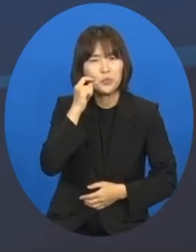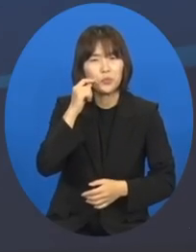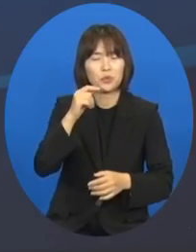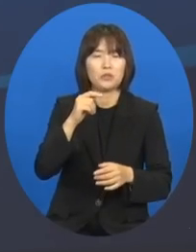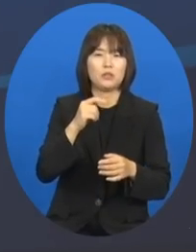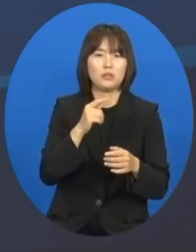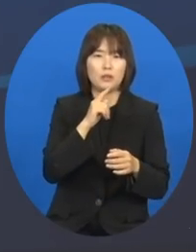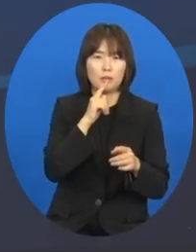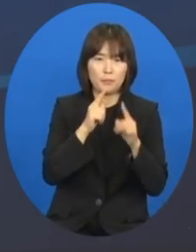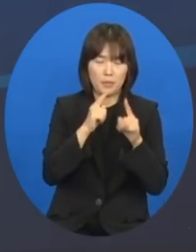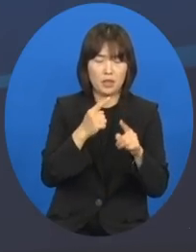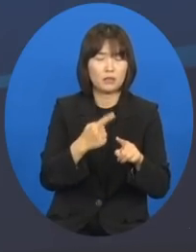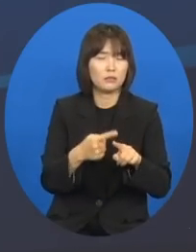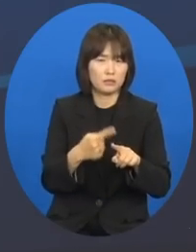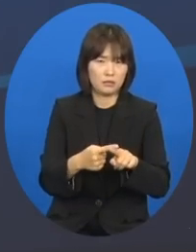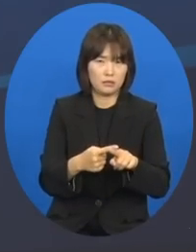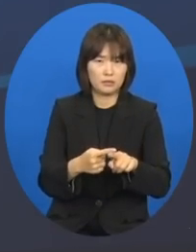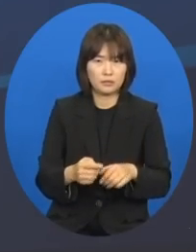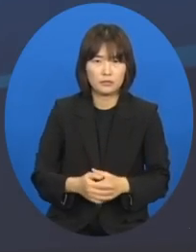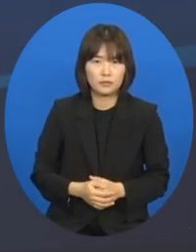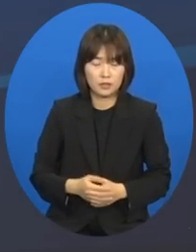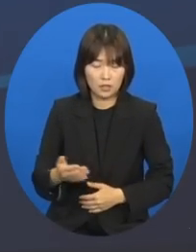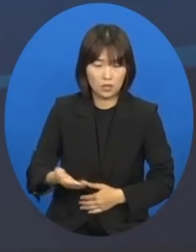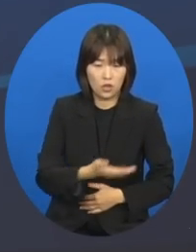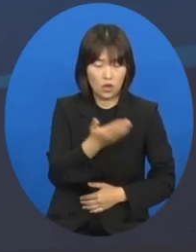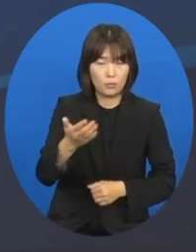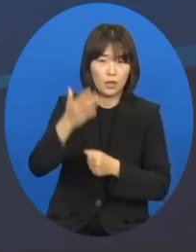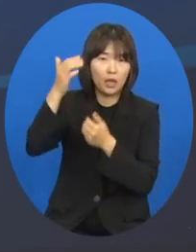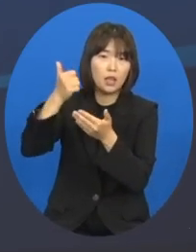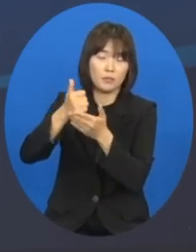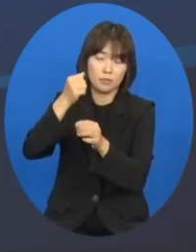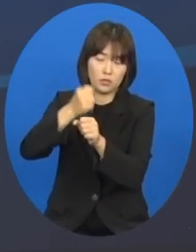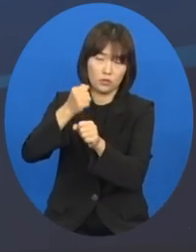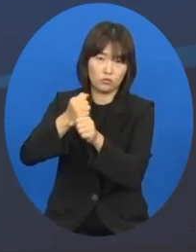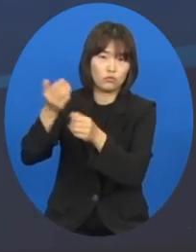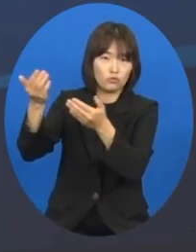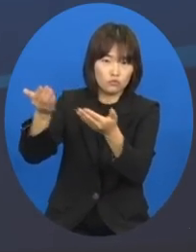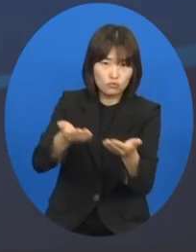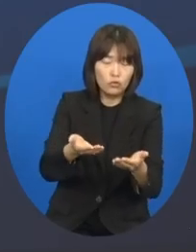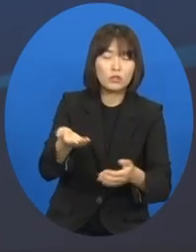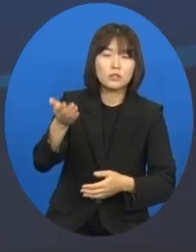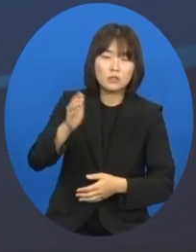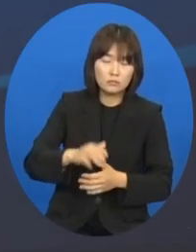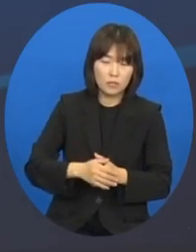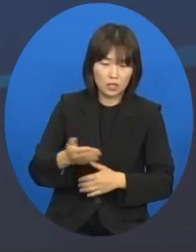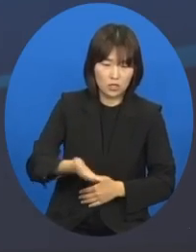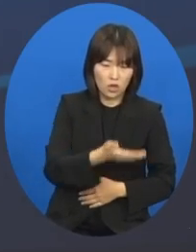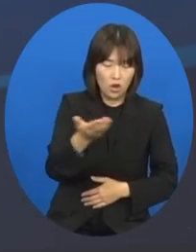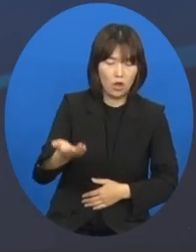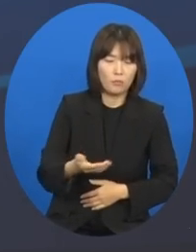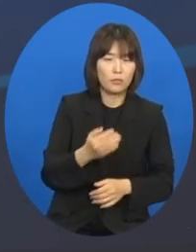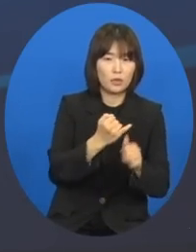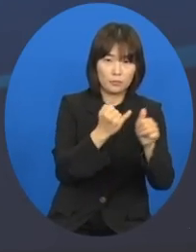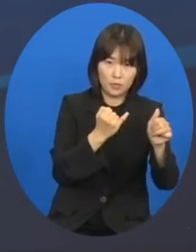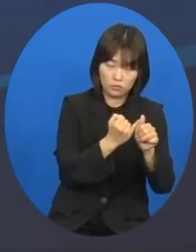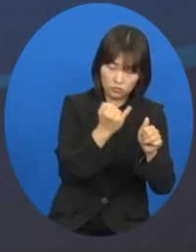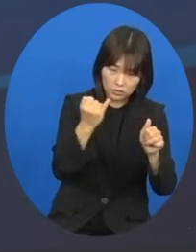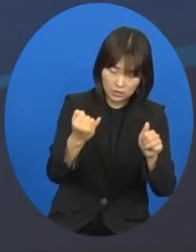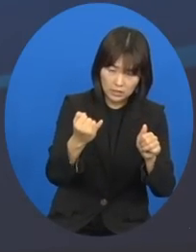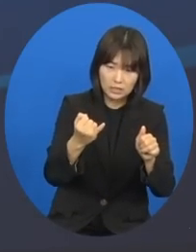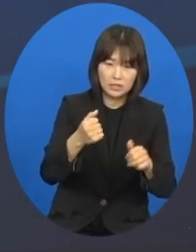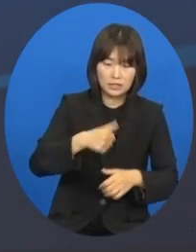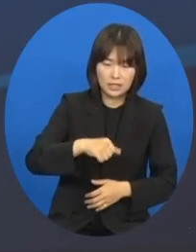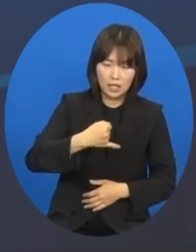여러분도 하나님이 창조하셨지만 여러분의 배우자 여러분의 부모님 여러분의 자녀 하나님이 창조하신